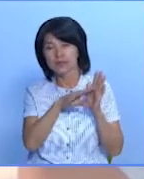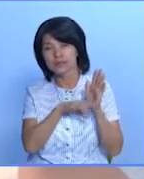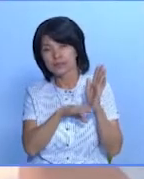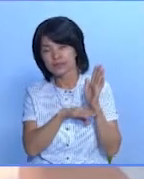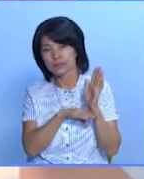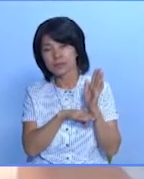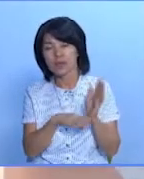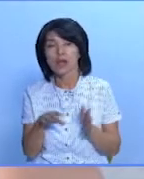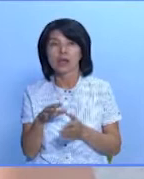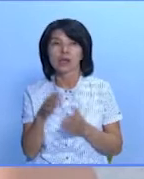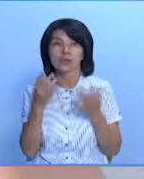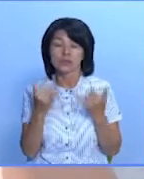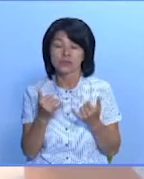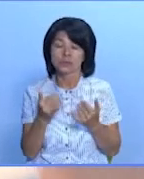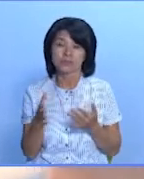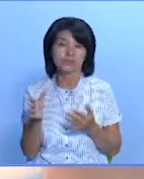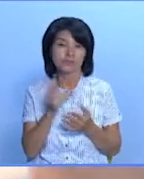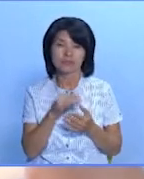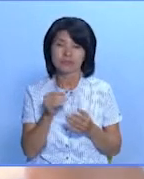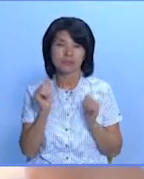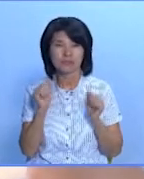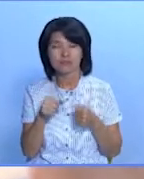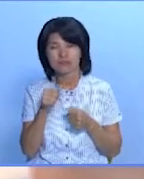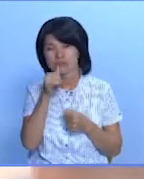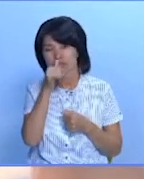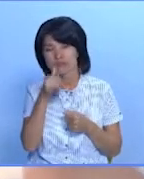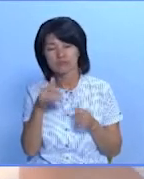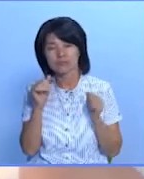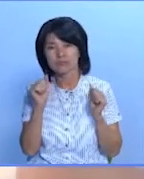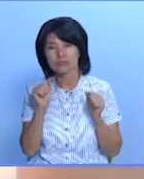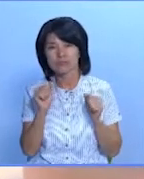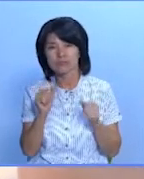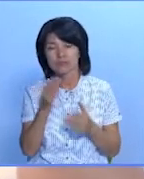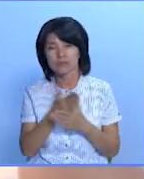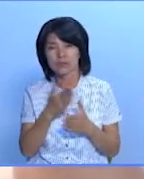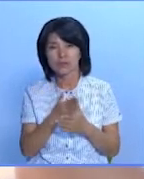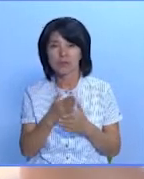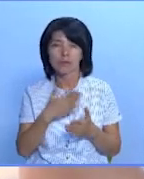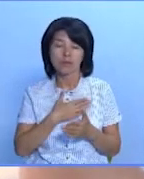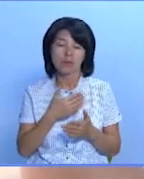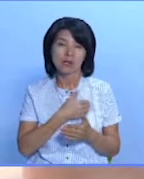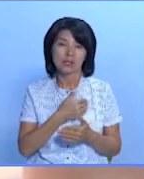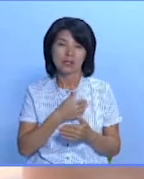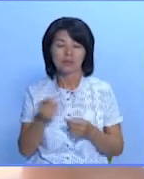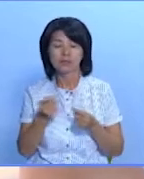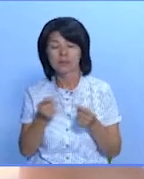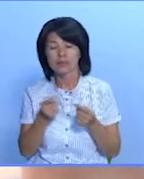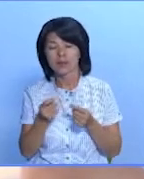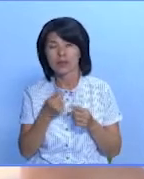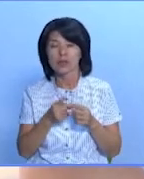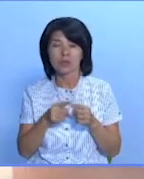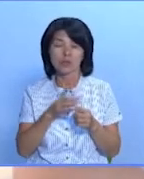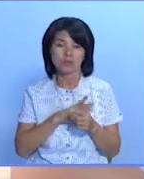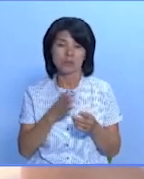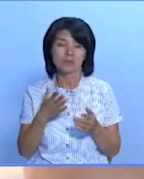госпитали обращаются. К сожалению, не всем всегда можем помочь. В этой связи хотели бы обратиться к предпринимателям и неравнодушным